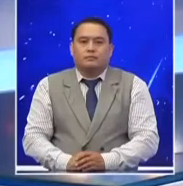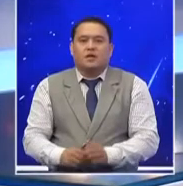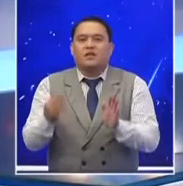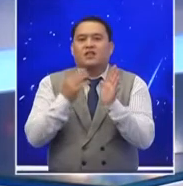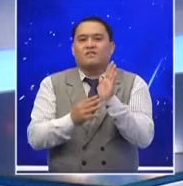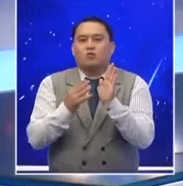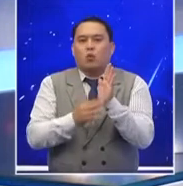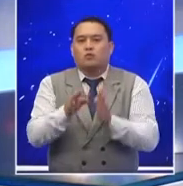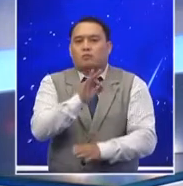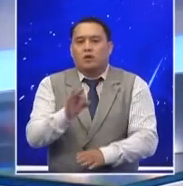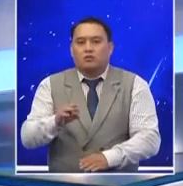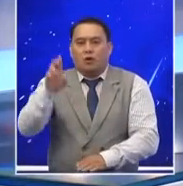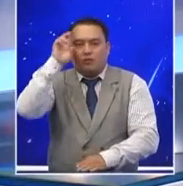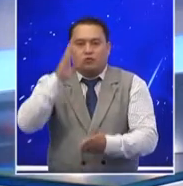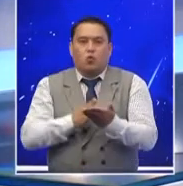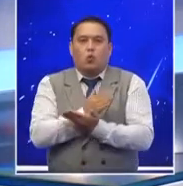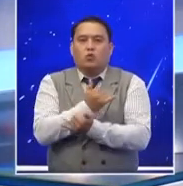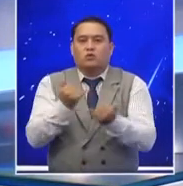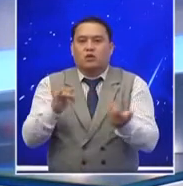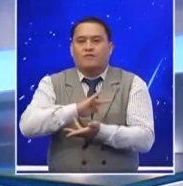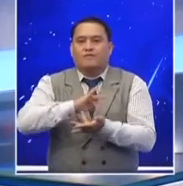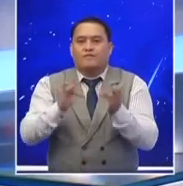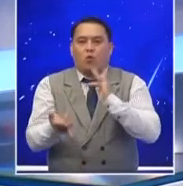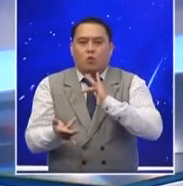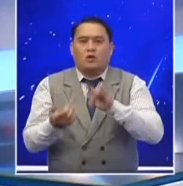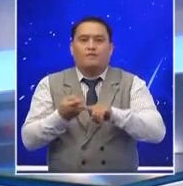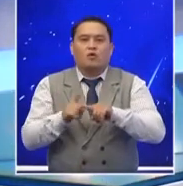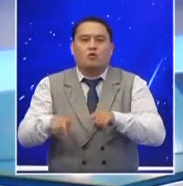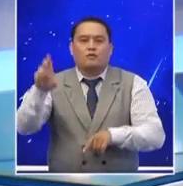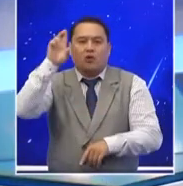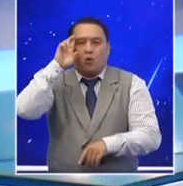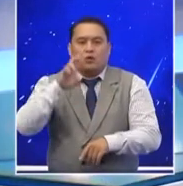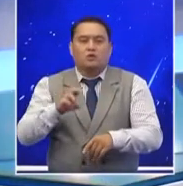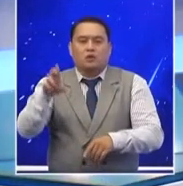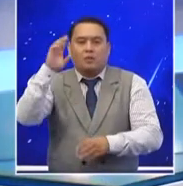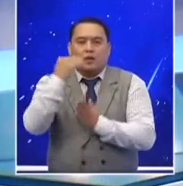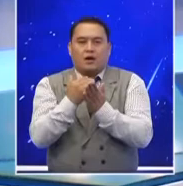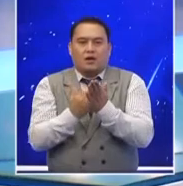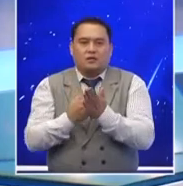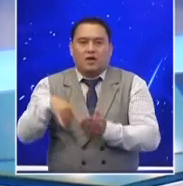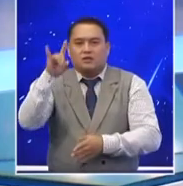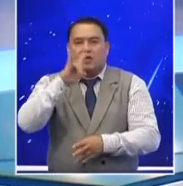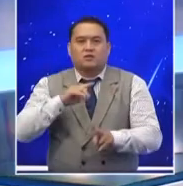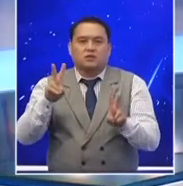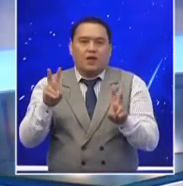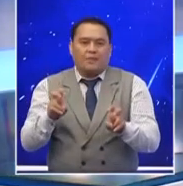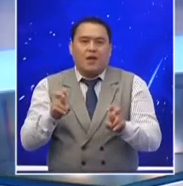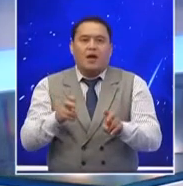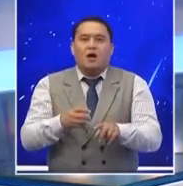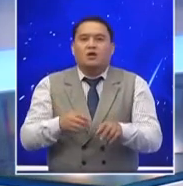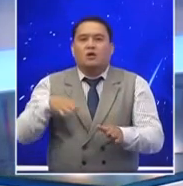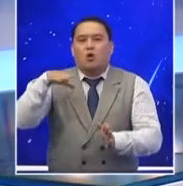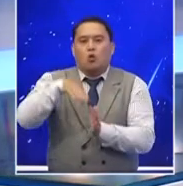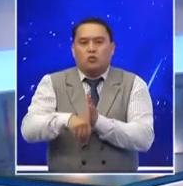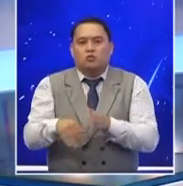Девяносто процентов государственных услуг перевести в онлайн-формат намерено государство в рамках госпрограммы «Цифровой Казахстан». Однако приобщить к